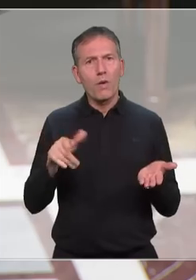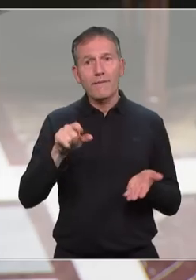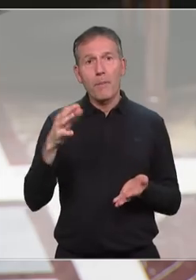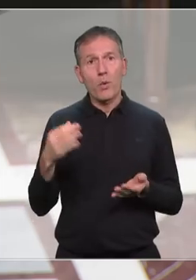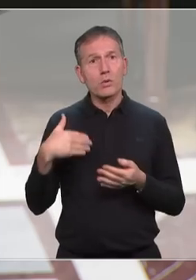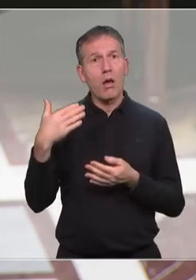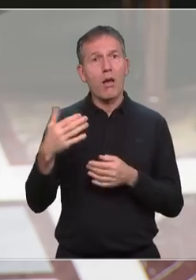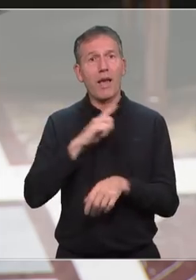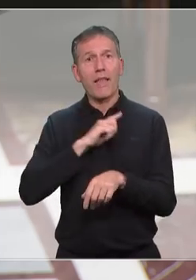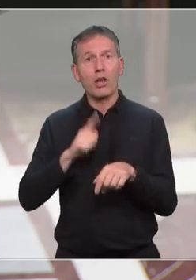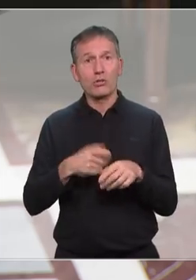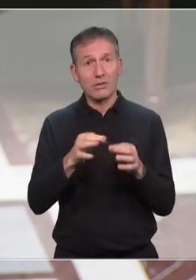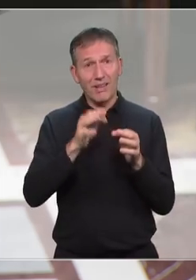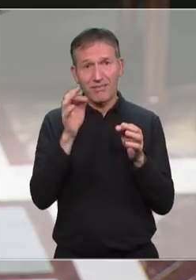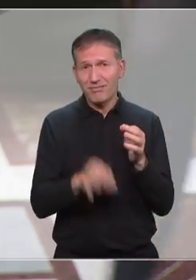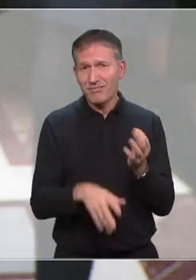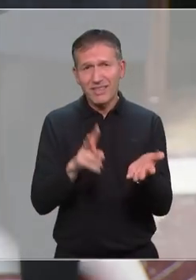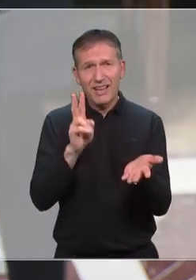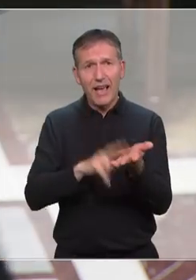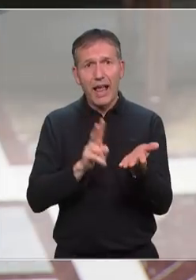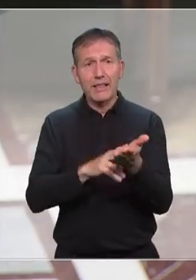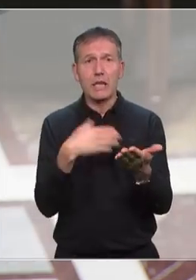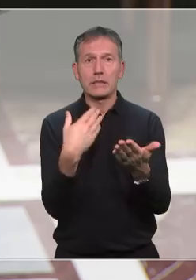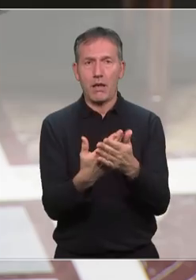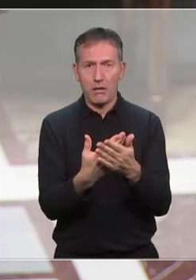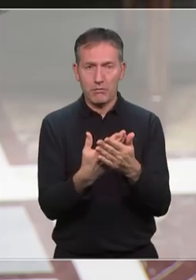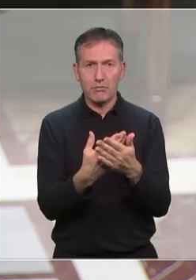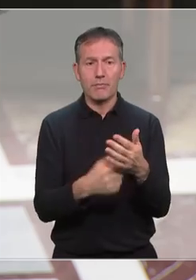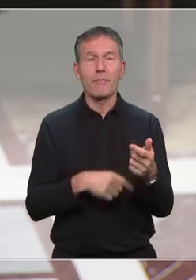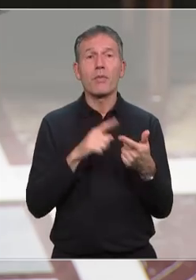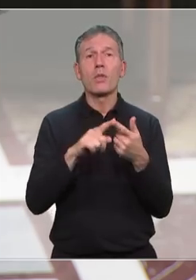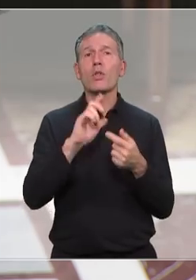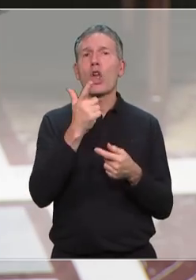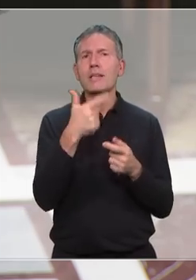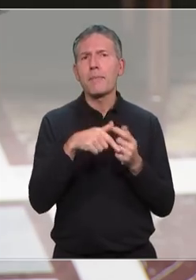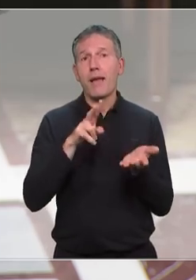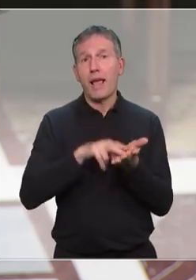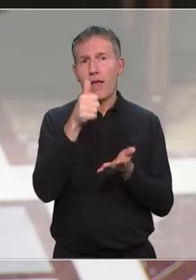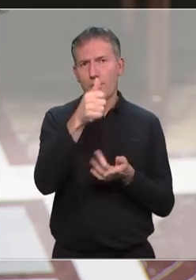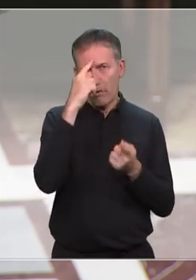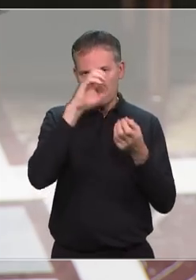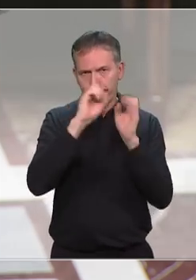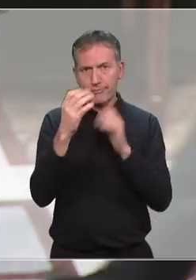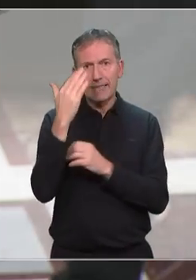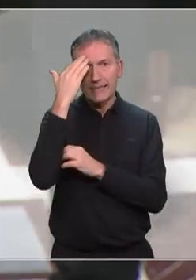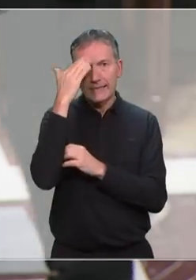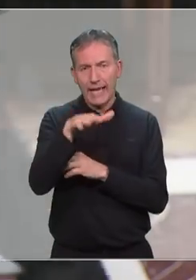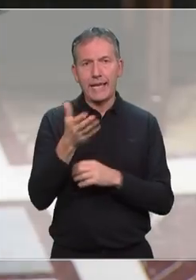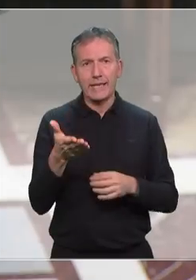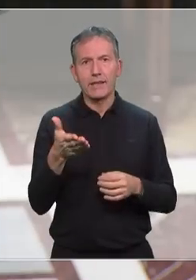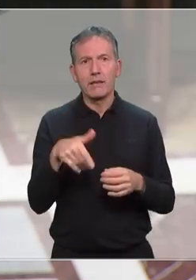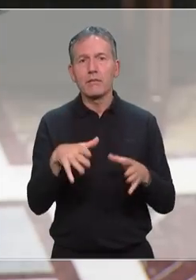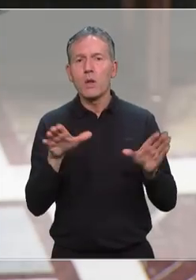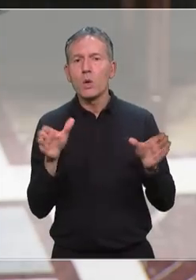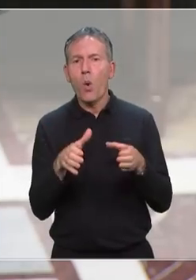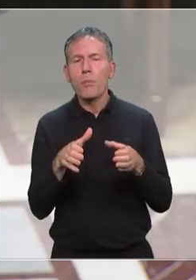finale d'énergie. C'est une réalité. Et la deuxième réalité, mais vous l'avez évidemment en tête, c'est que dans le